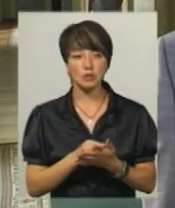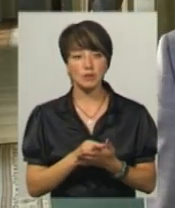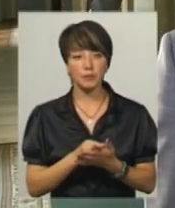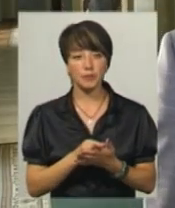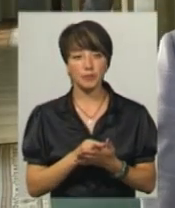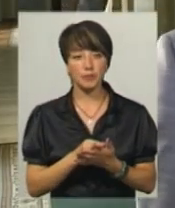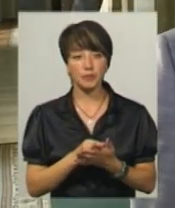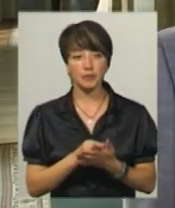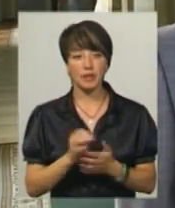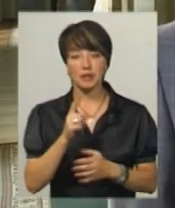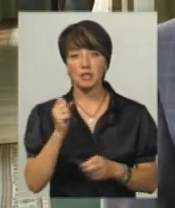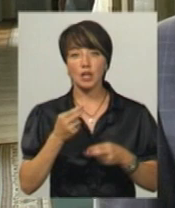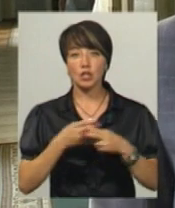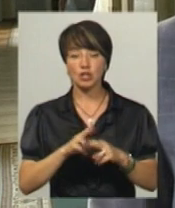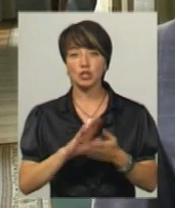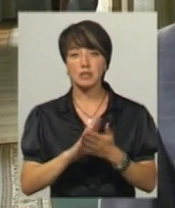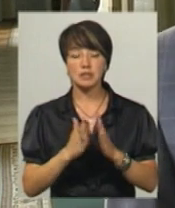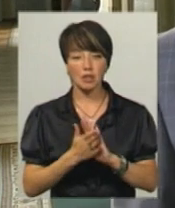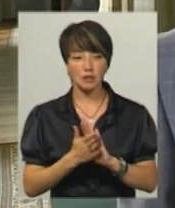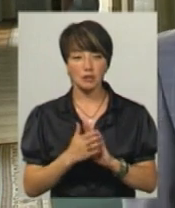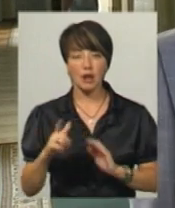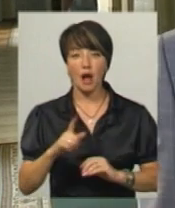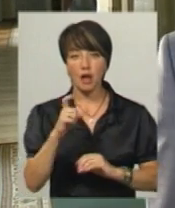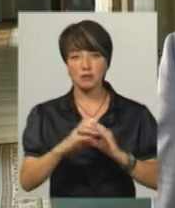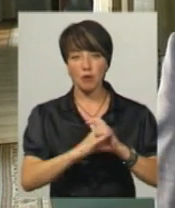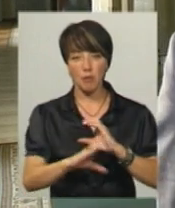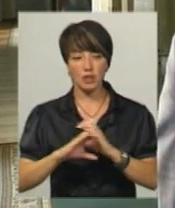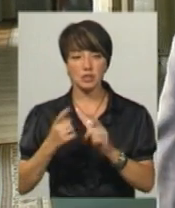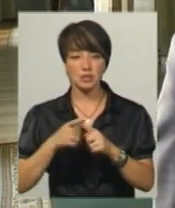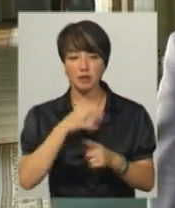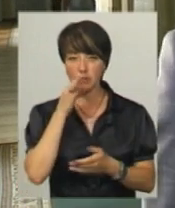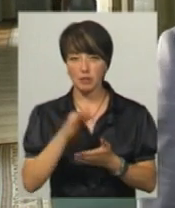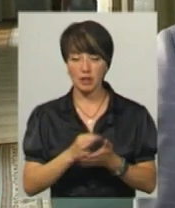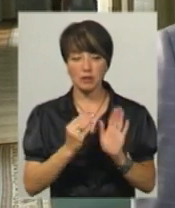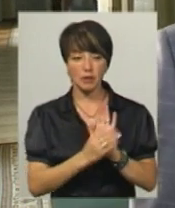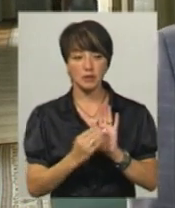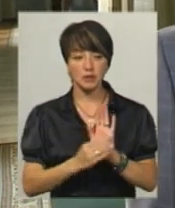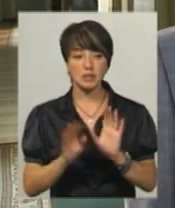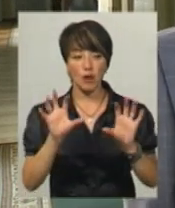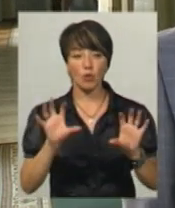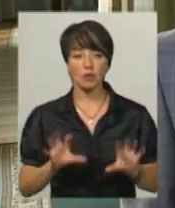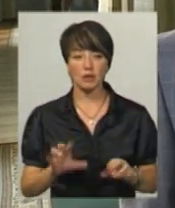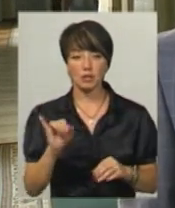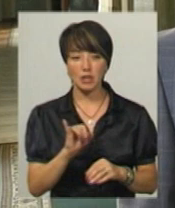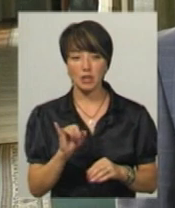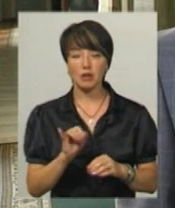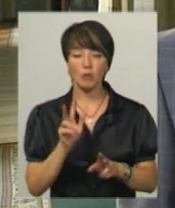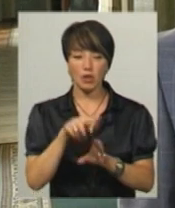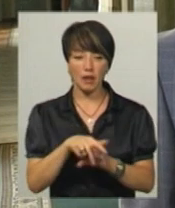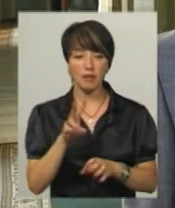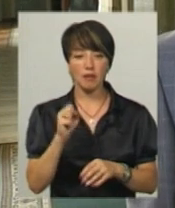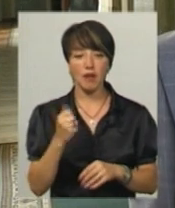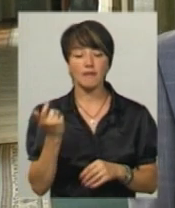Щодо відповідальності за технічний стан газових мереж, то ця відповідальність прописана законодавчо, і вона покладається